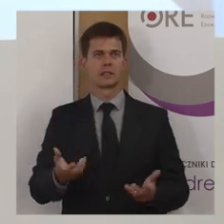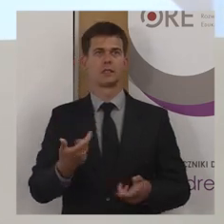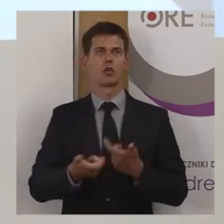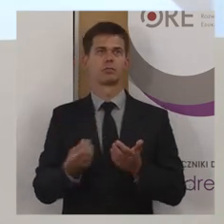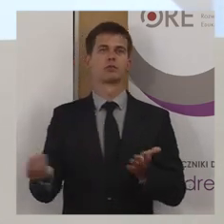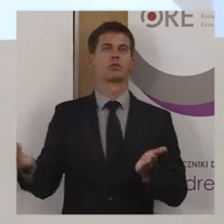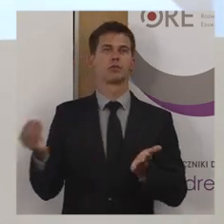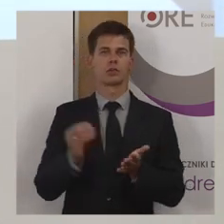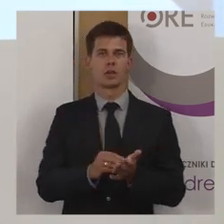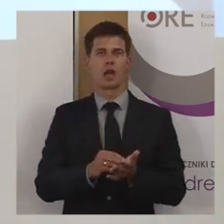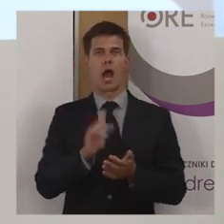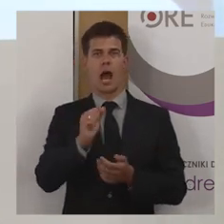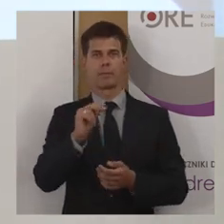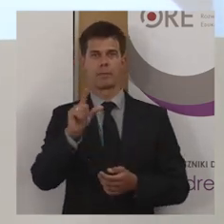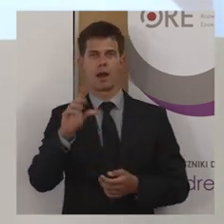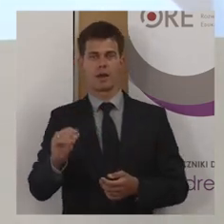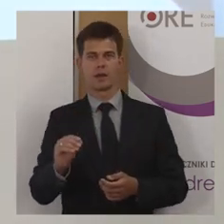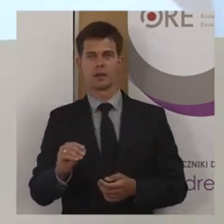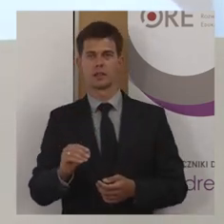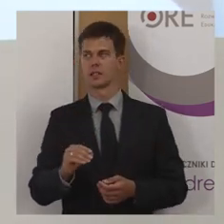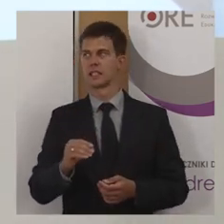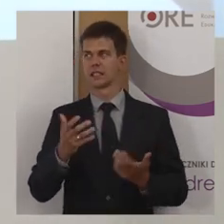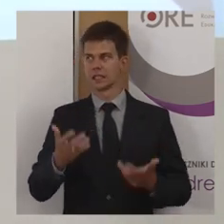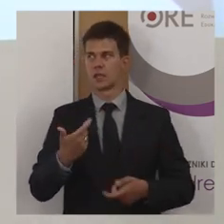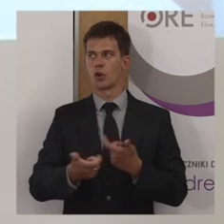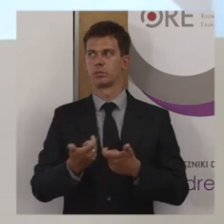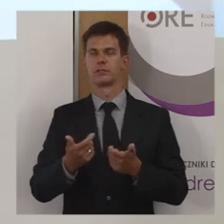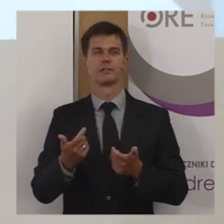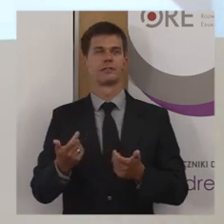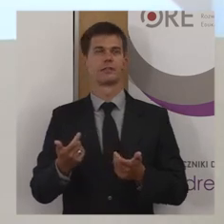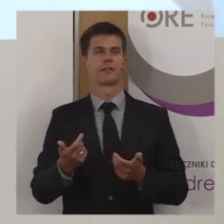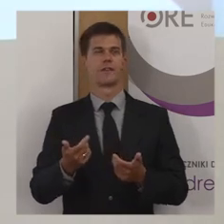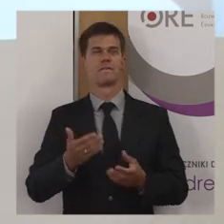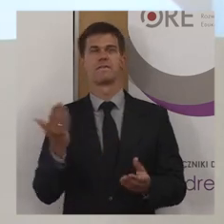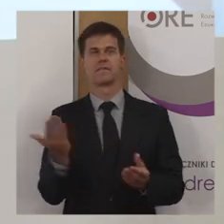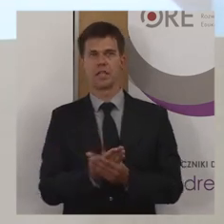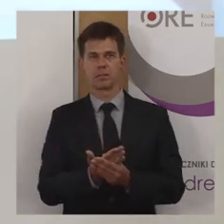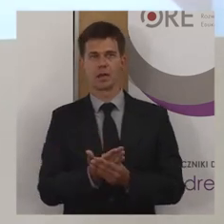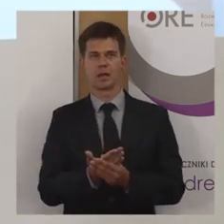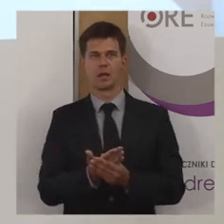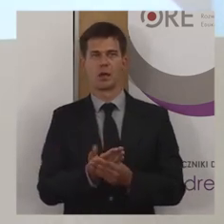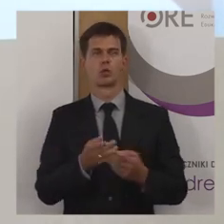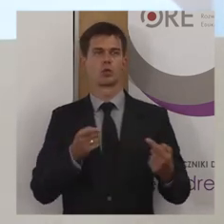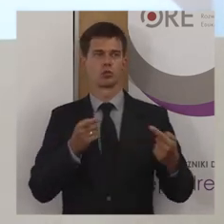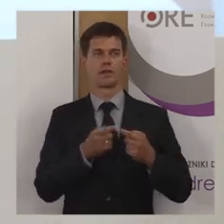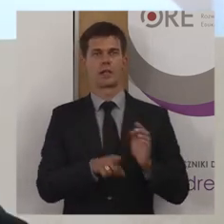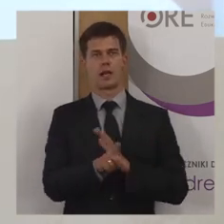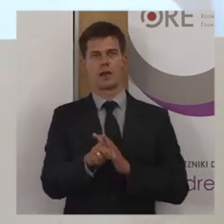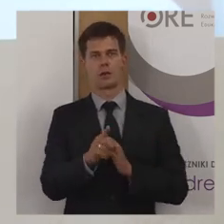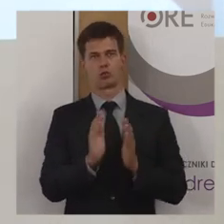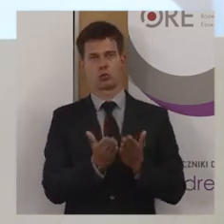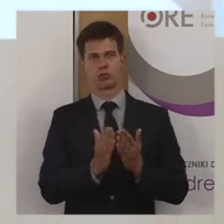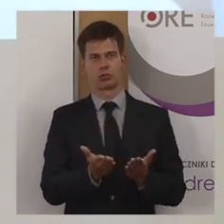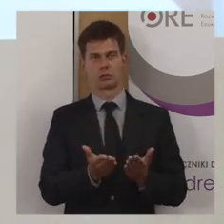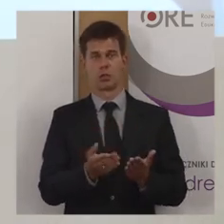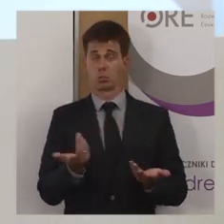zrobić dostosowane komercyjne rozwiązania. Bardzo rzadko tak naprawdę firmy komercyjne o tym myślą i mi się wydaje, że projekt e-podręczniki może